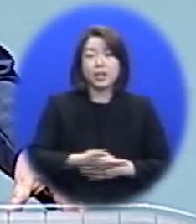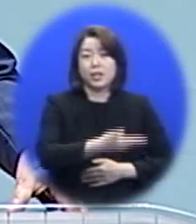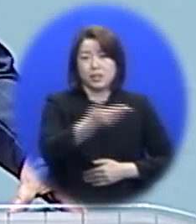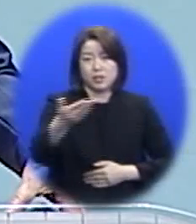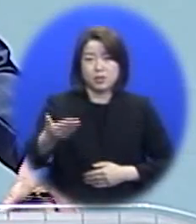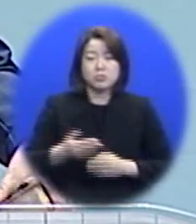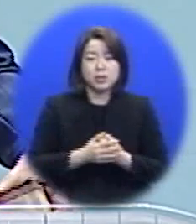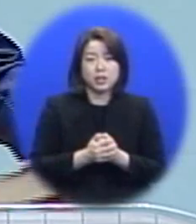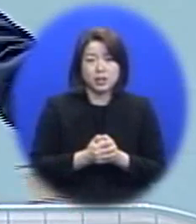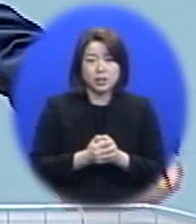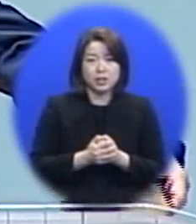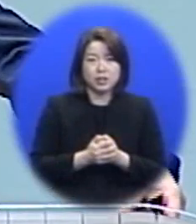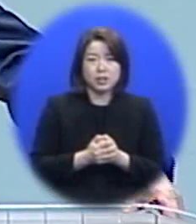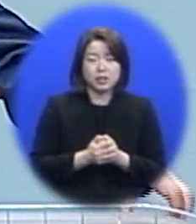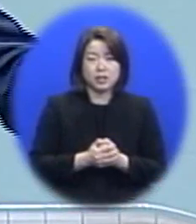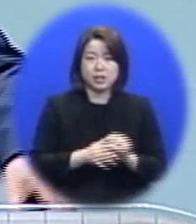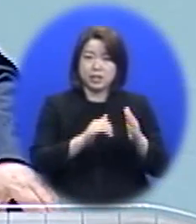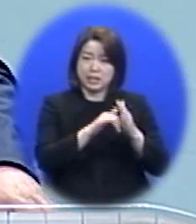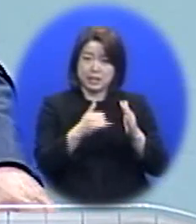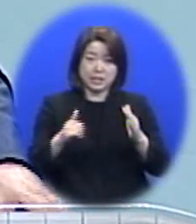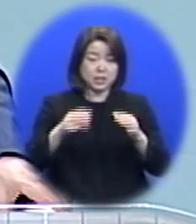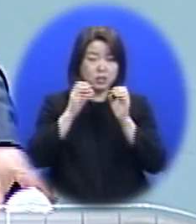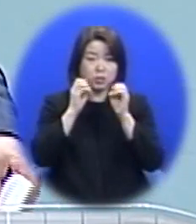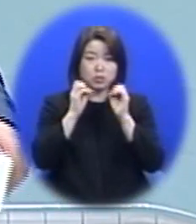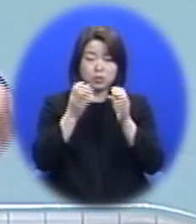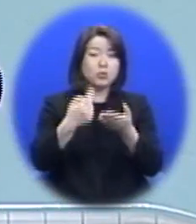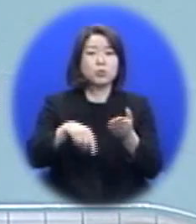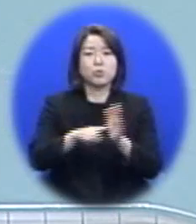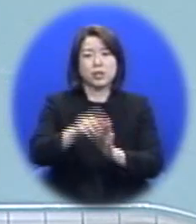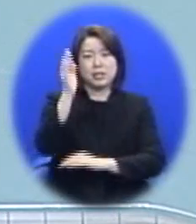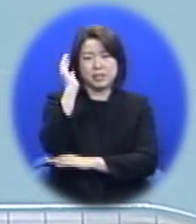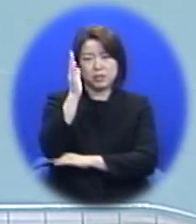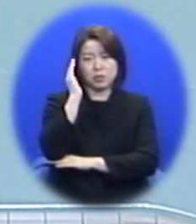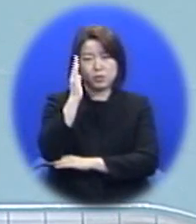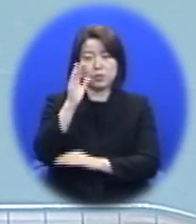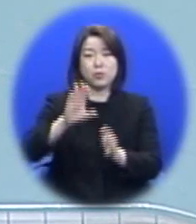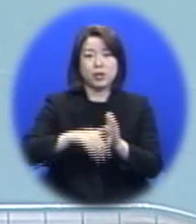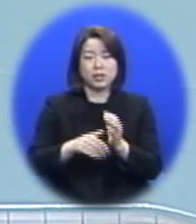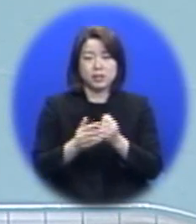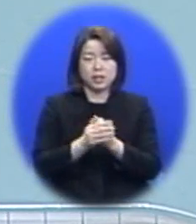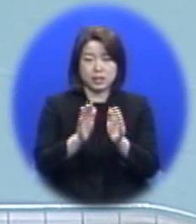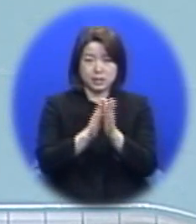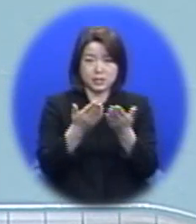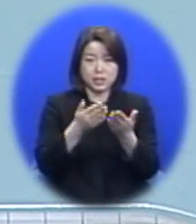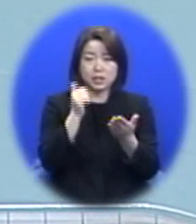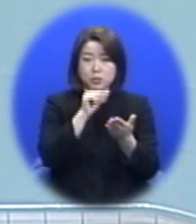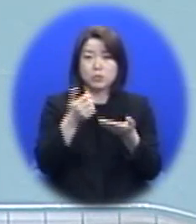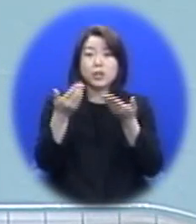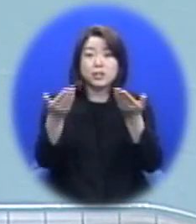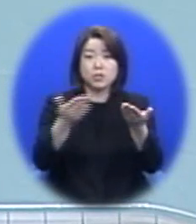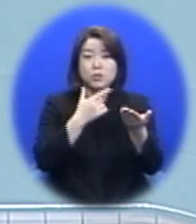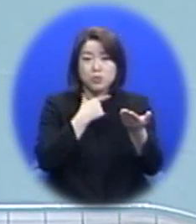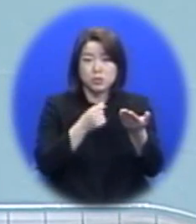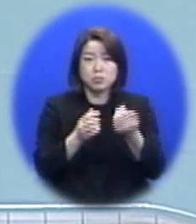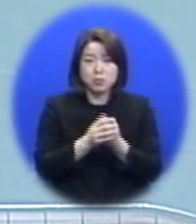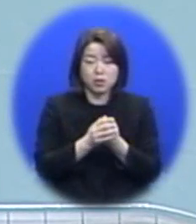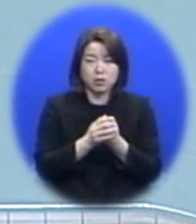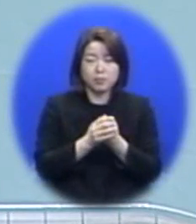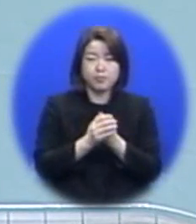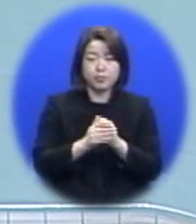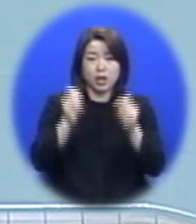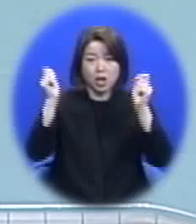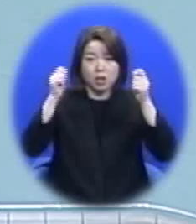여러분에게 가족 전도를 위해 설교하면서 책 하나 소개하고 싶어요. 무당